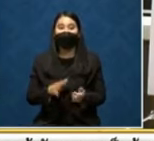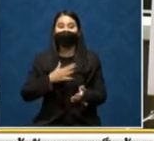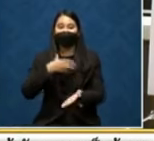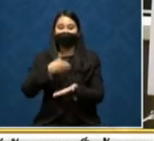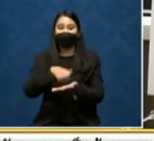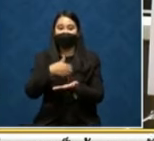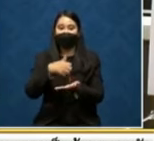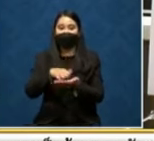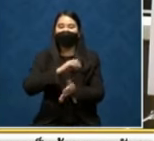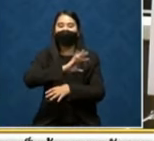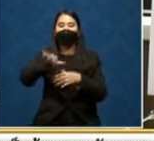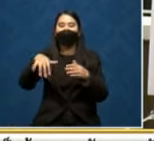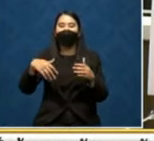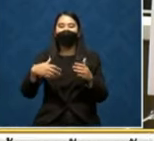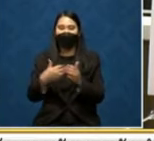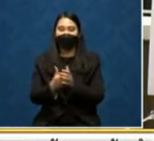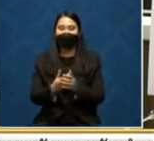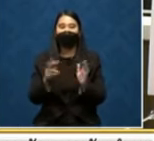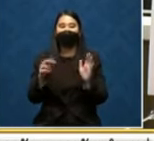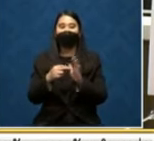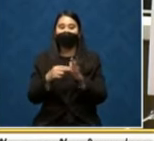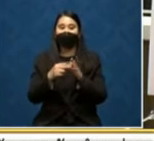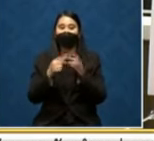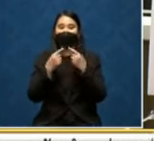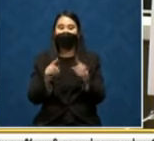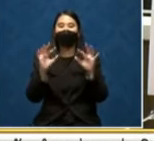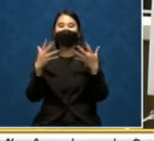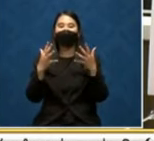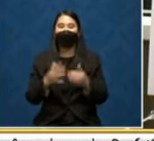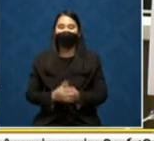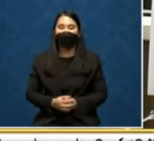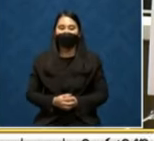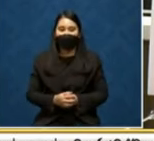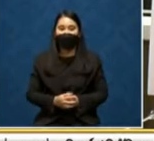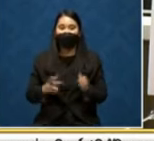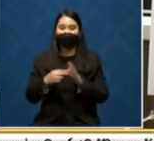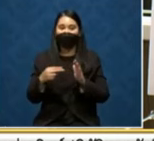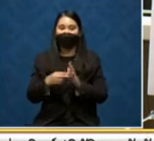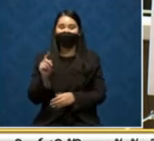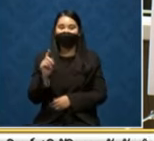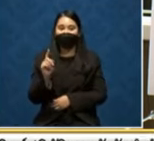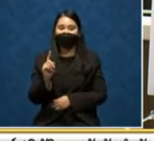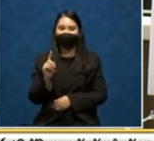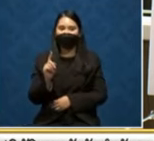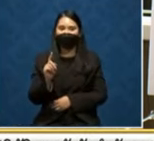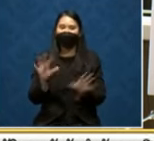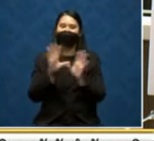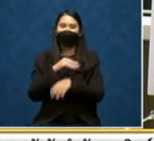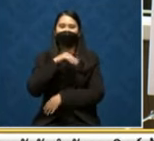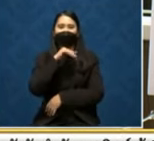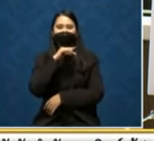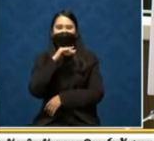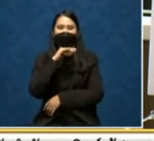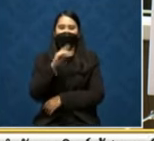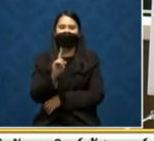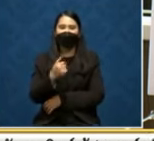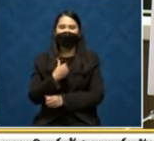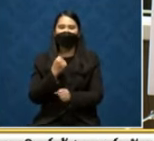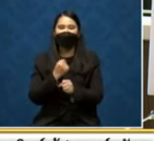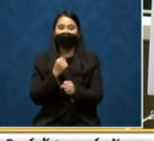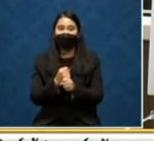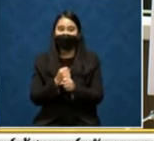นี้อาจจะไม่ได้มีอะไรแปลกเลยเขาท่านประธานมันคงจะเป็นเรื่องสกปรกโสโครกที่ผู้